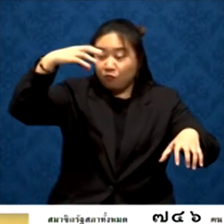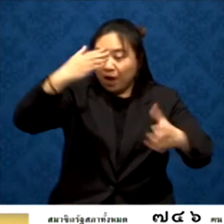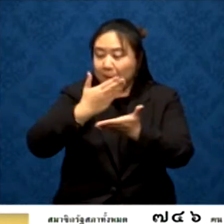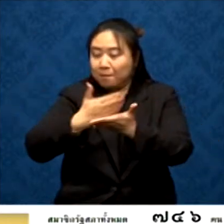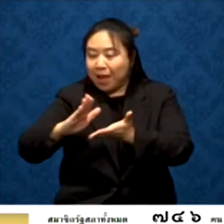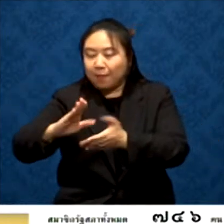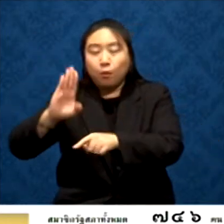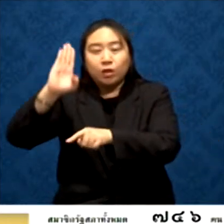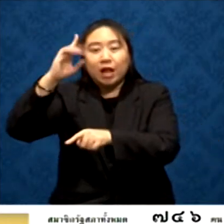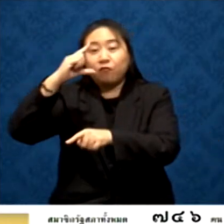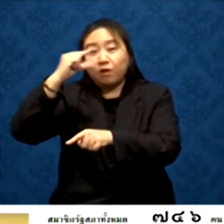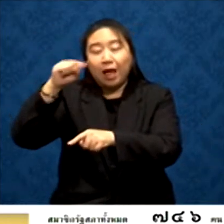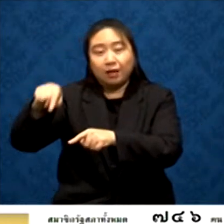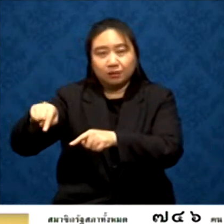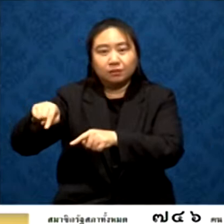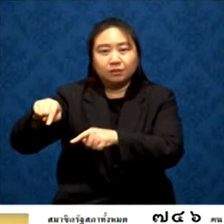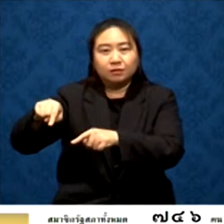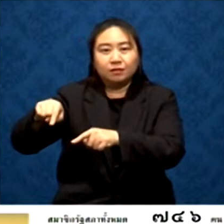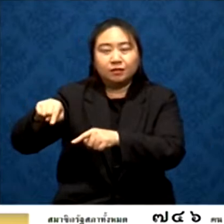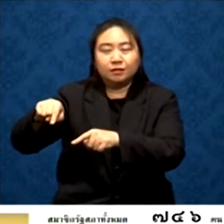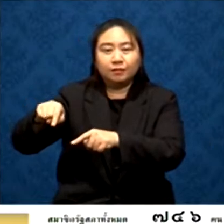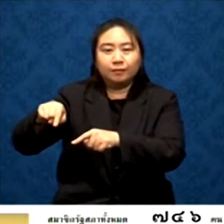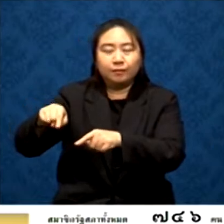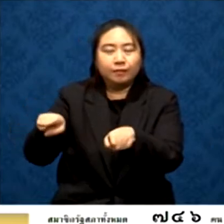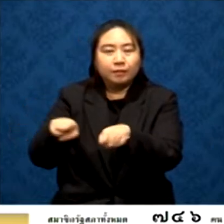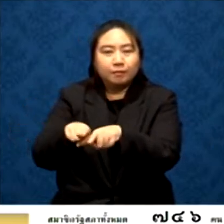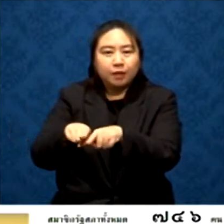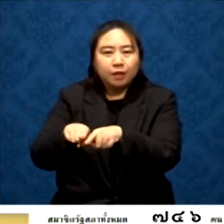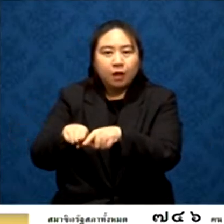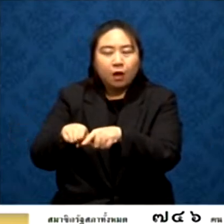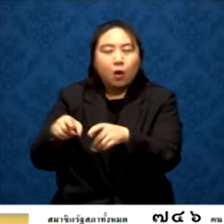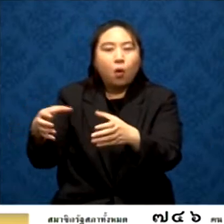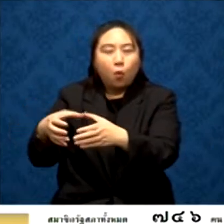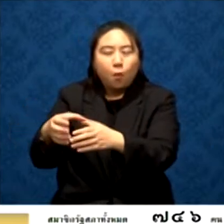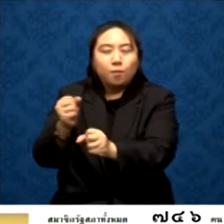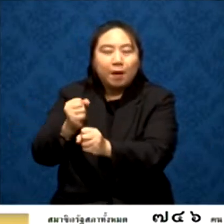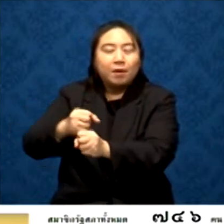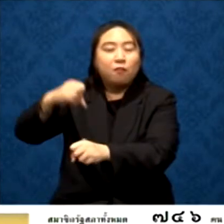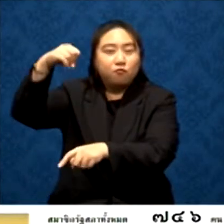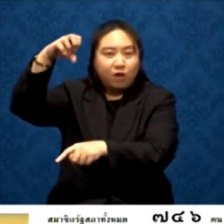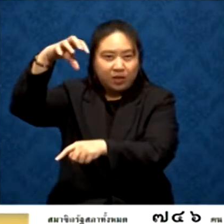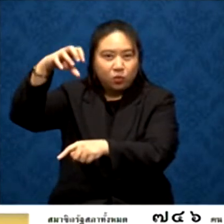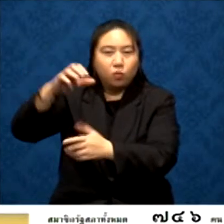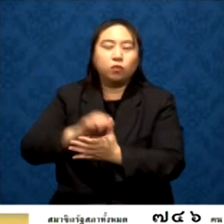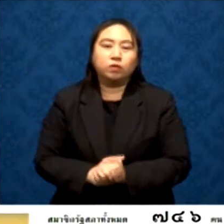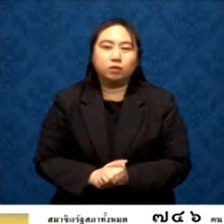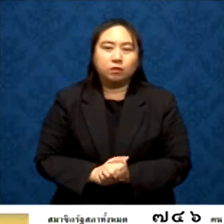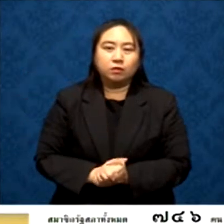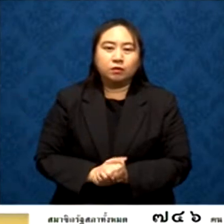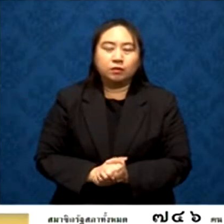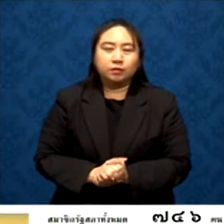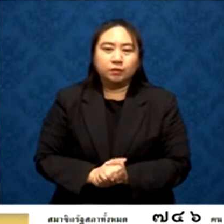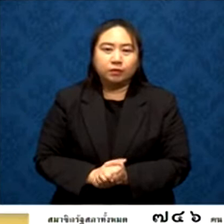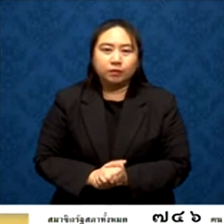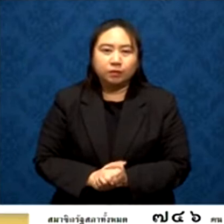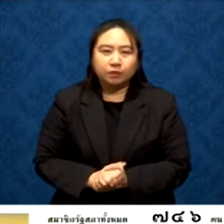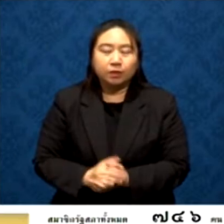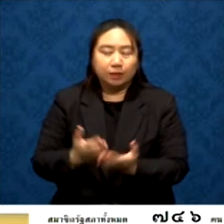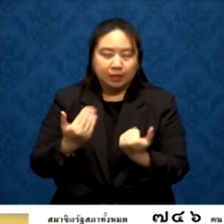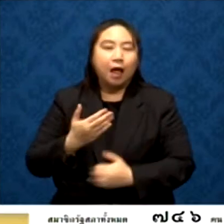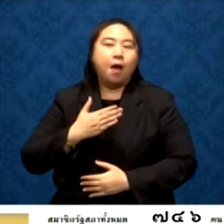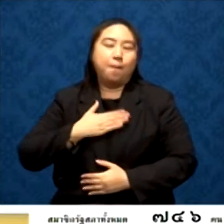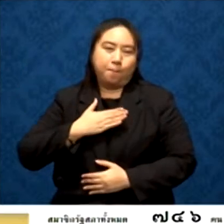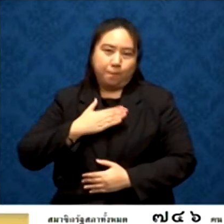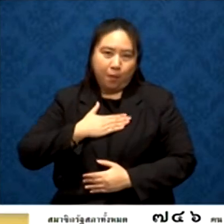ซึ่งเขาเป็นกลุ่มน้อยที่เขาทำไฟอยู่ก่อนไม่งั้นมันก็ฆ่ากันใช่ไหมพี่ผมก็เลยให้เข